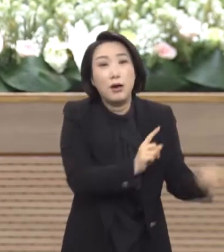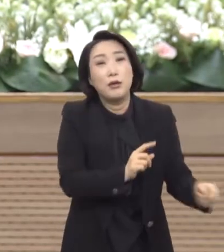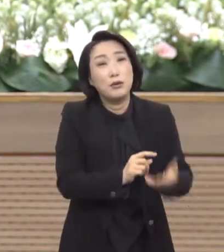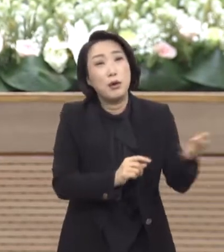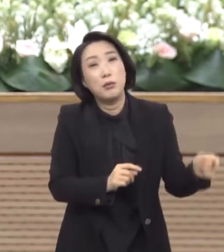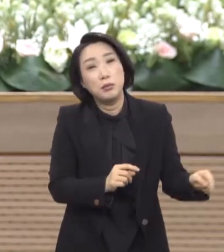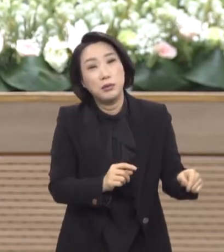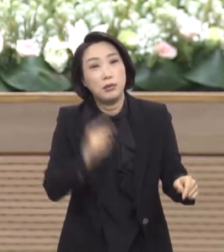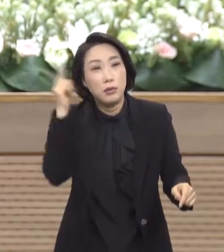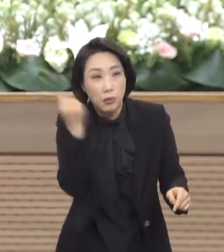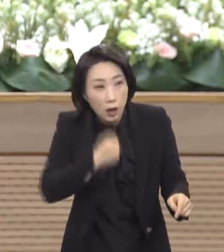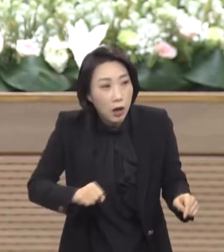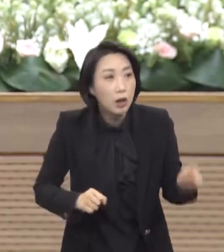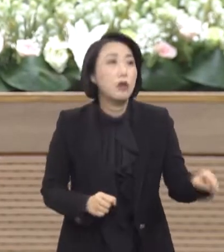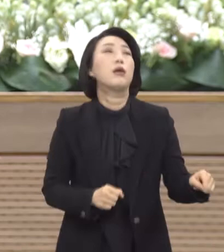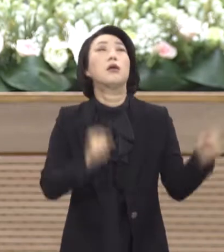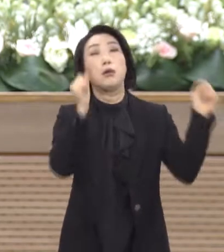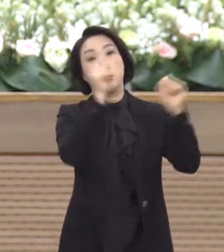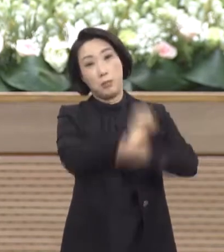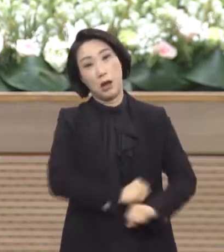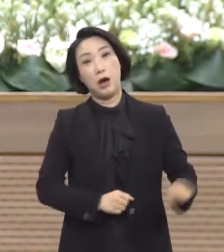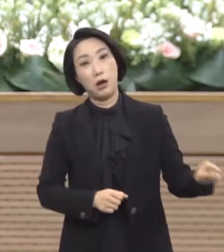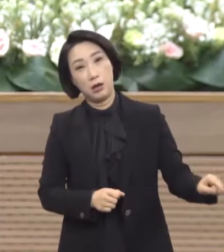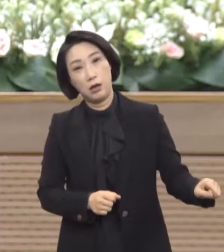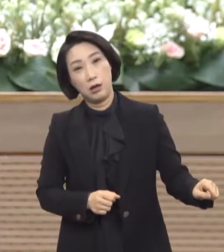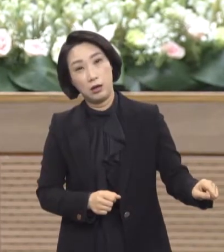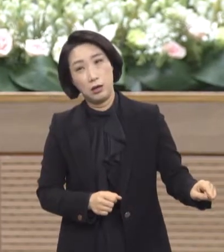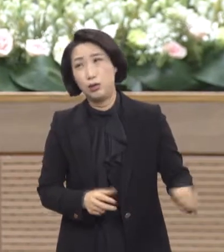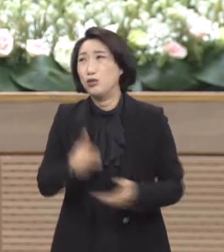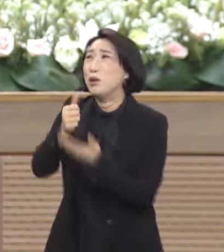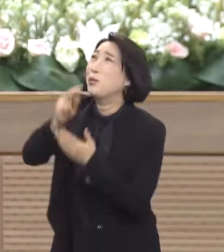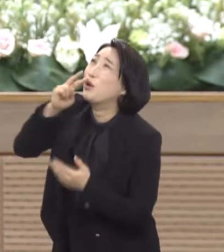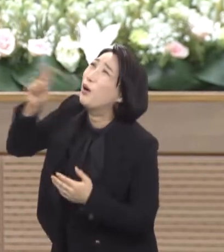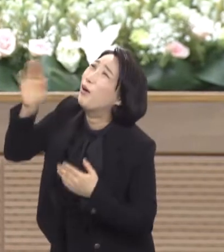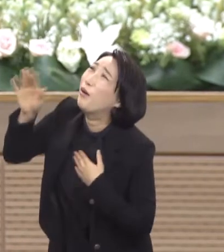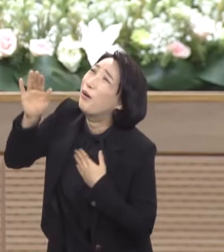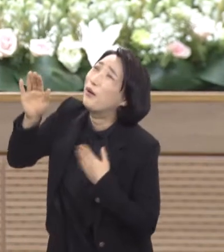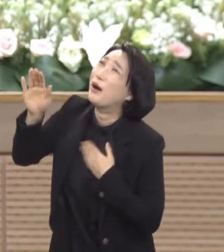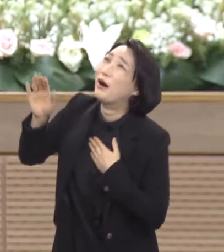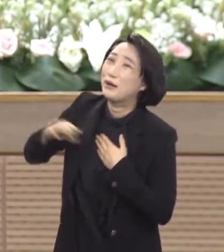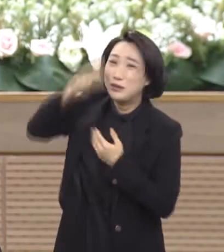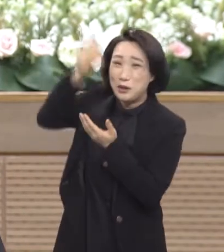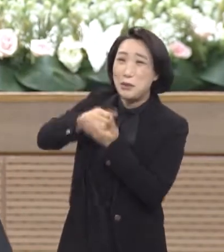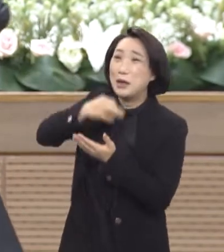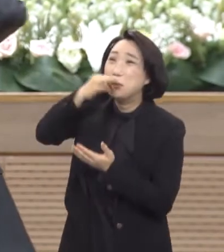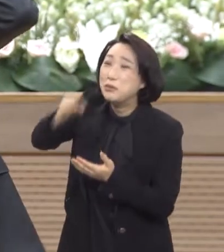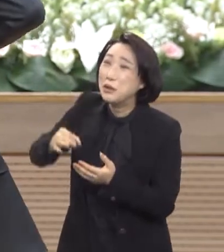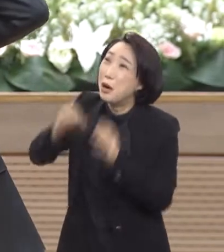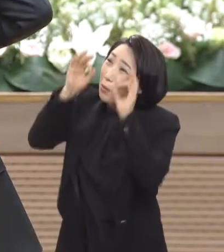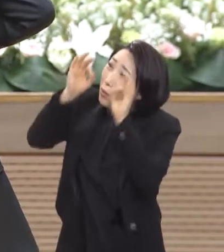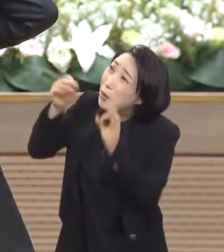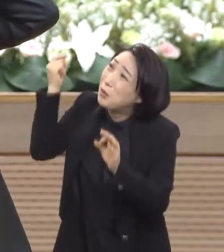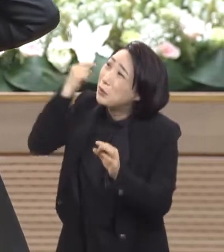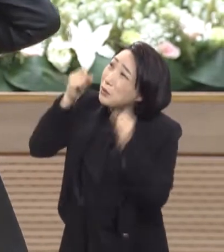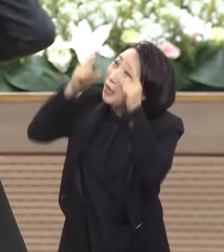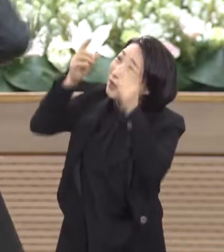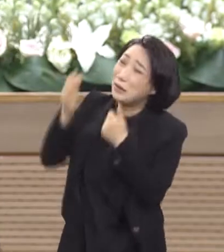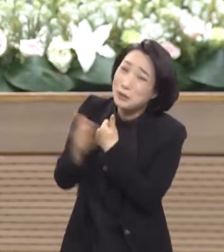못 알아들으면 망하는 거요. 주여 나에게 성령의 소리를 듣게 하소서.